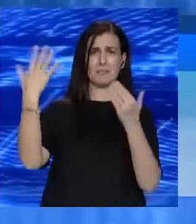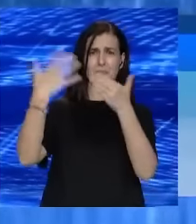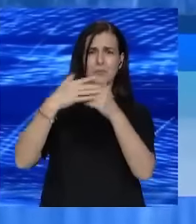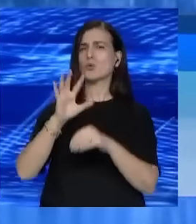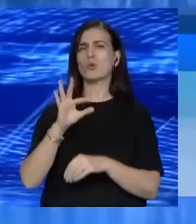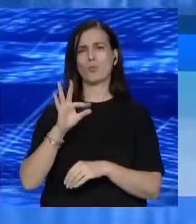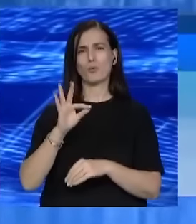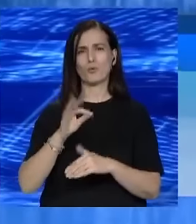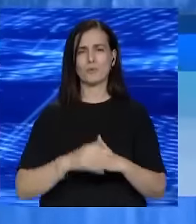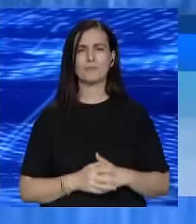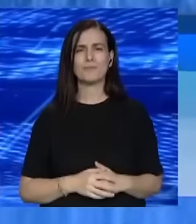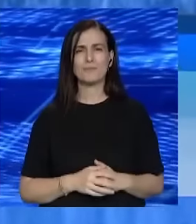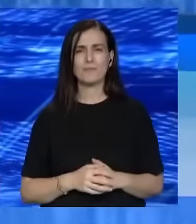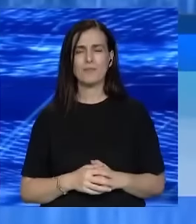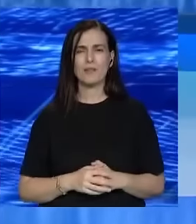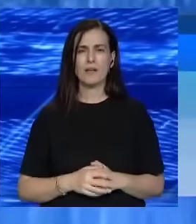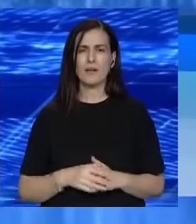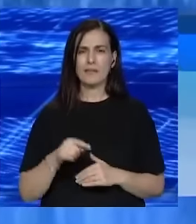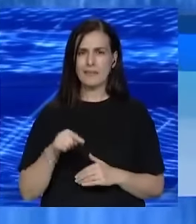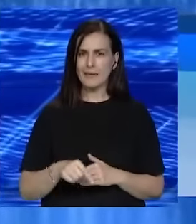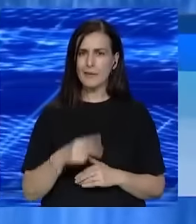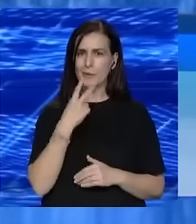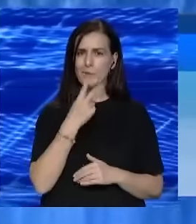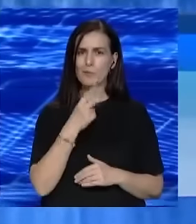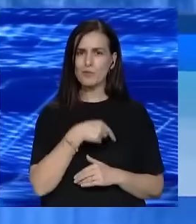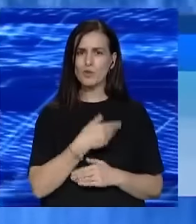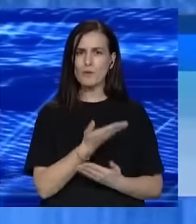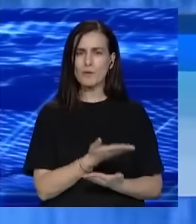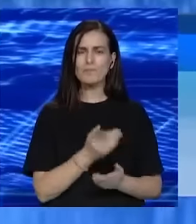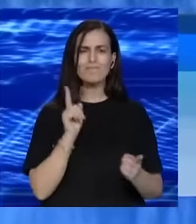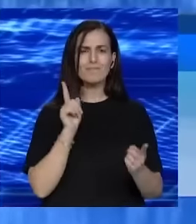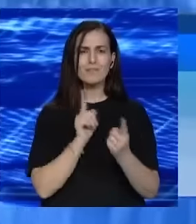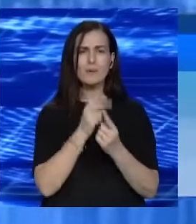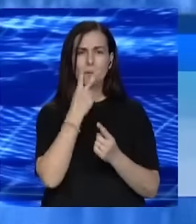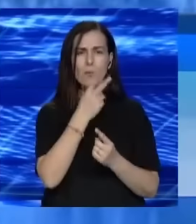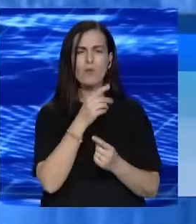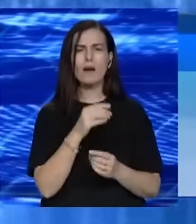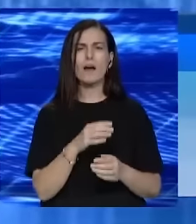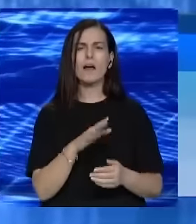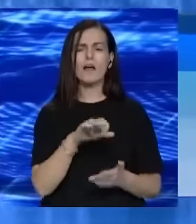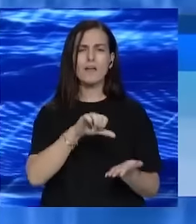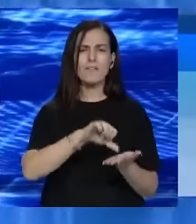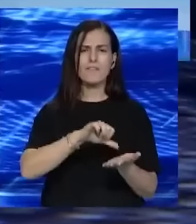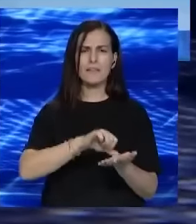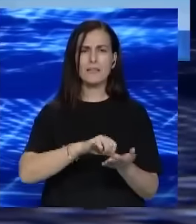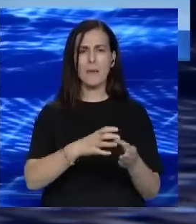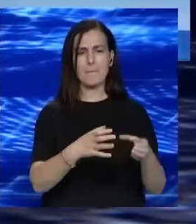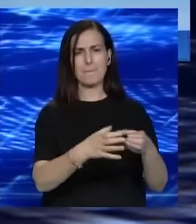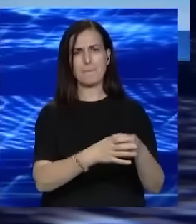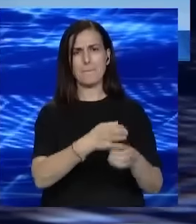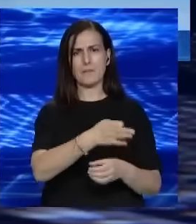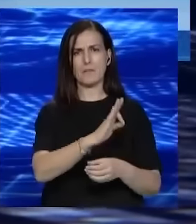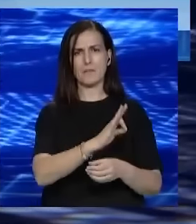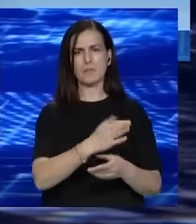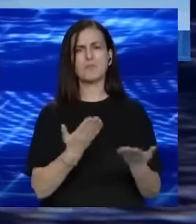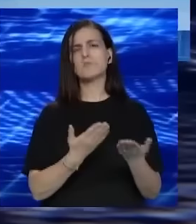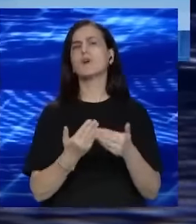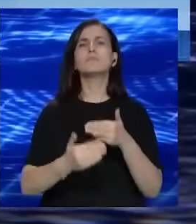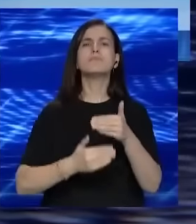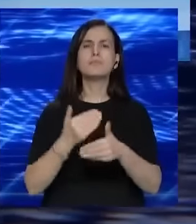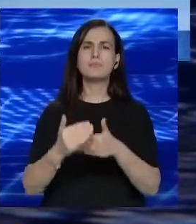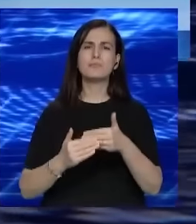Do të shkojmë me njëherë në selinë e Partisë Demokratike për të parë se çfarë lajmesh janë prodhuar për andetë, çfarë pritet të ndodhë në orë 20 ku mblidhet e kryesia